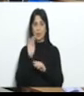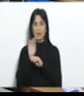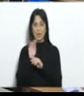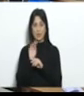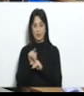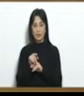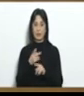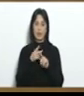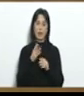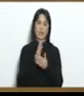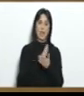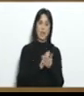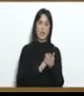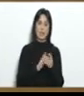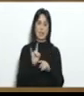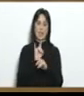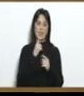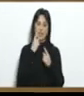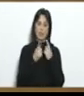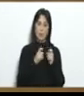da meure nacili, dezinformația.